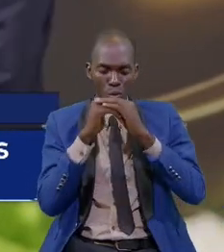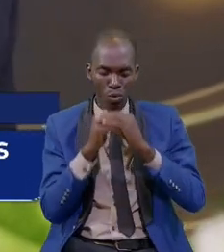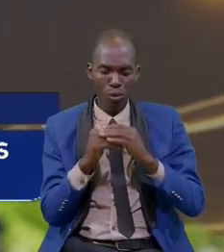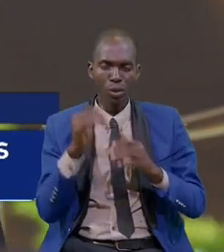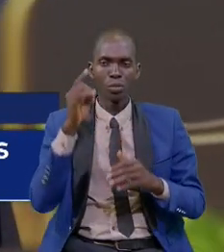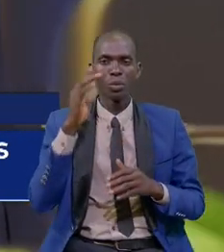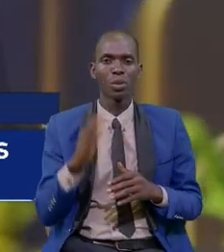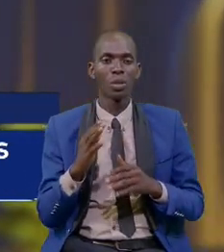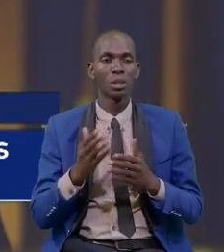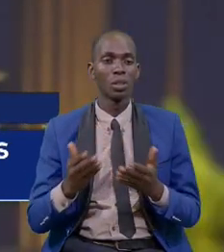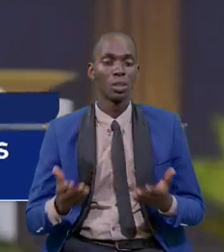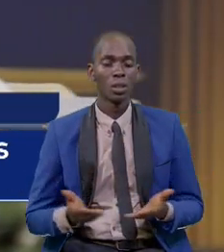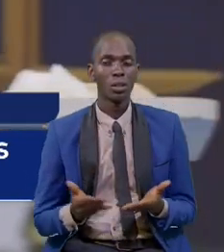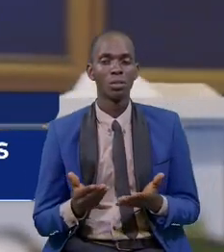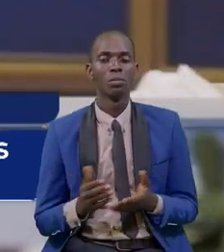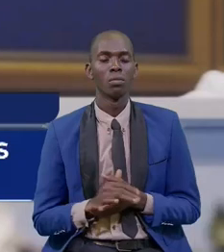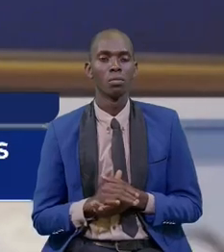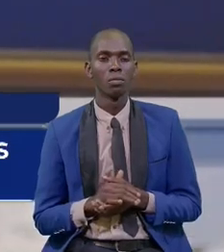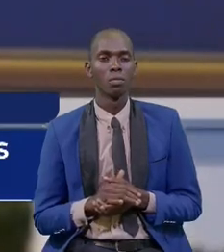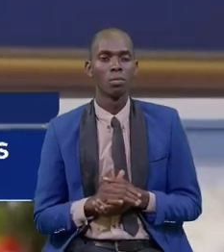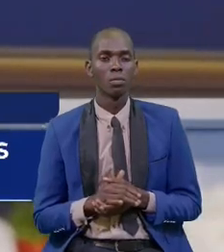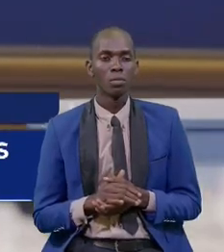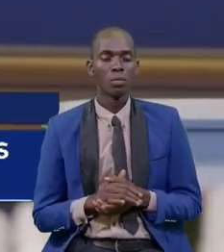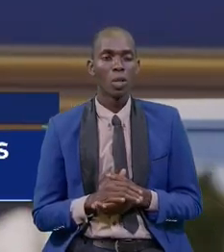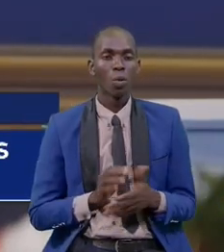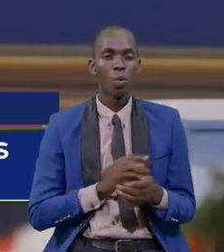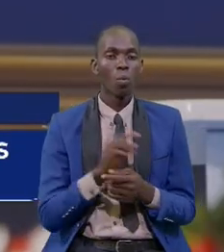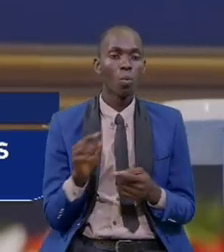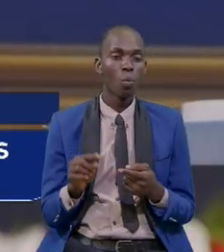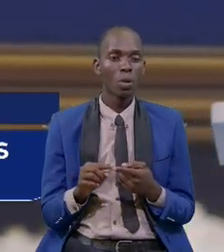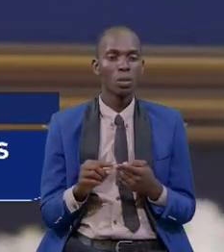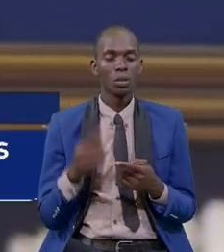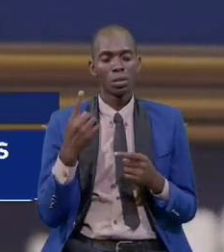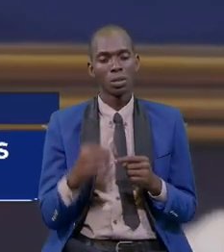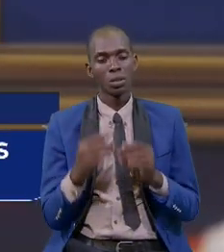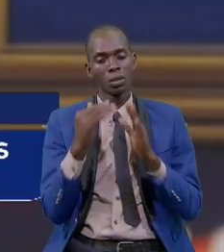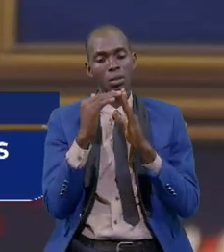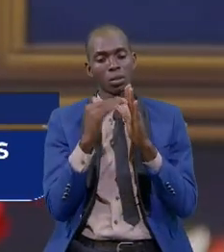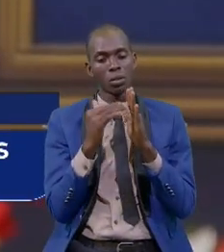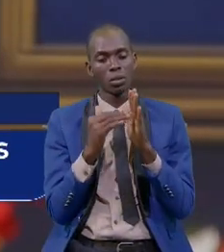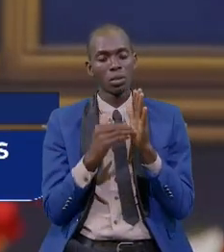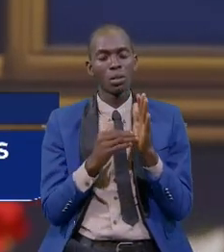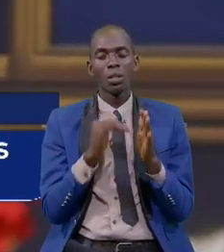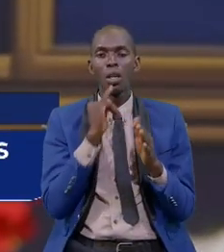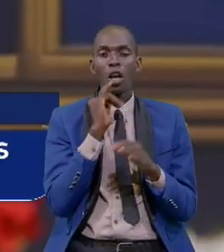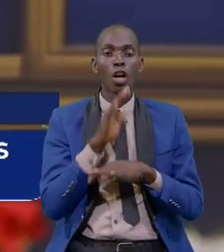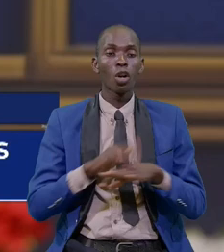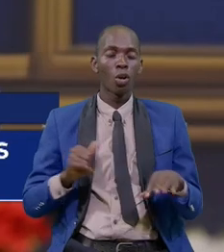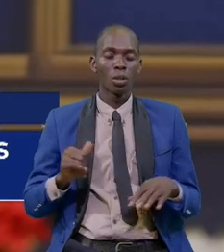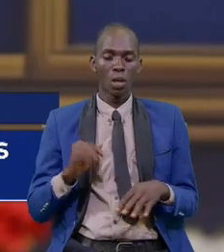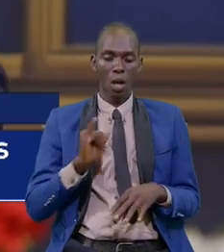Ici là c'est le ciel. Lorsque l'appel est fin au ciel. Je serai